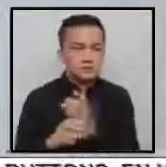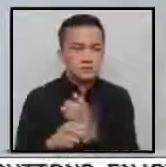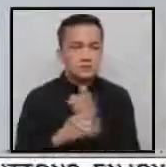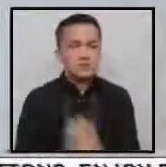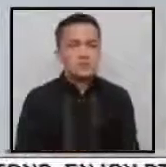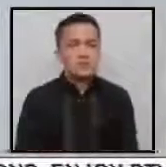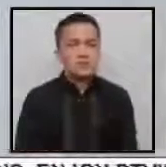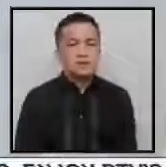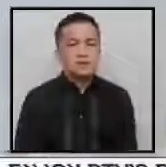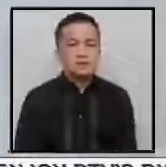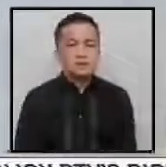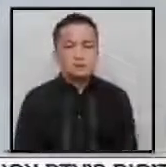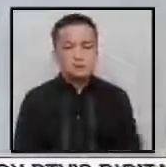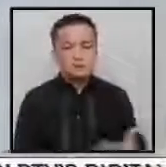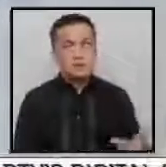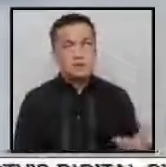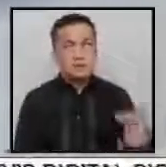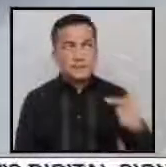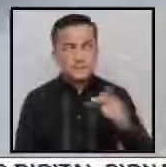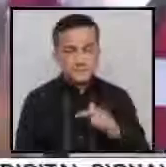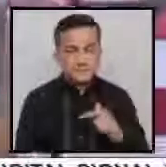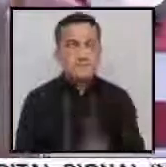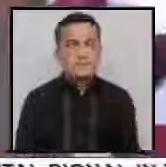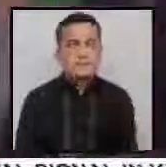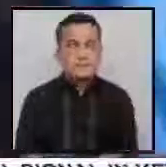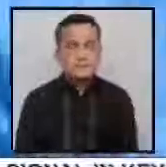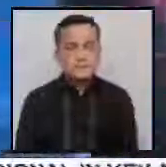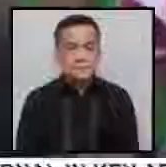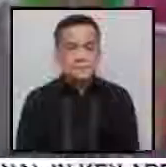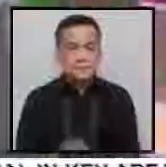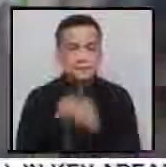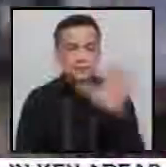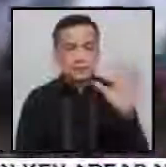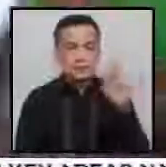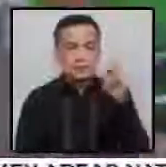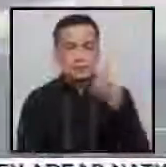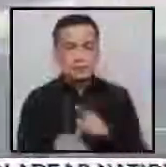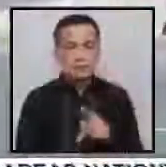Mela Lesmora para sa Morning Show ng Bayan, Rise and Shine, Pilipinas.